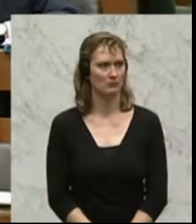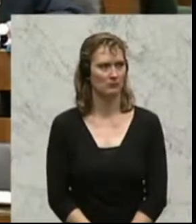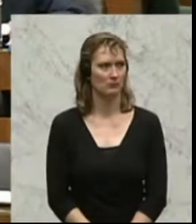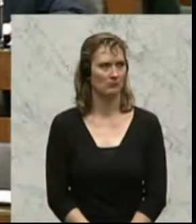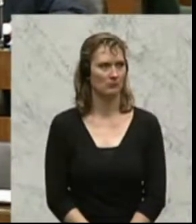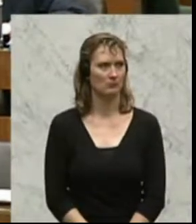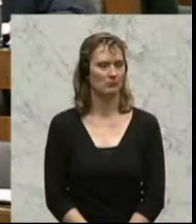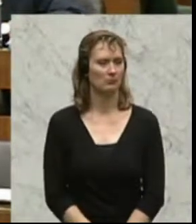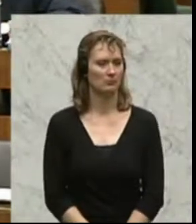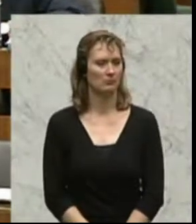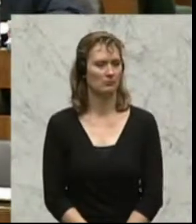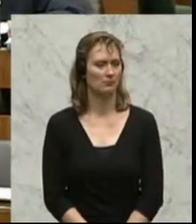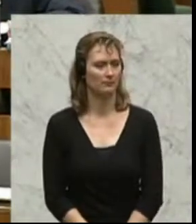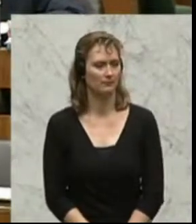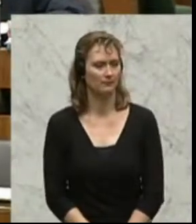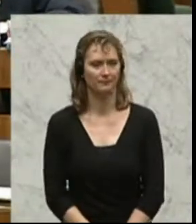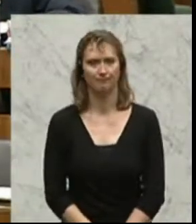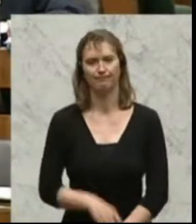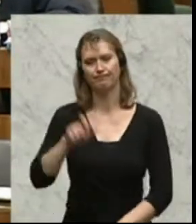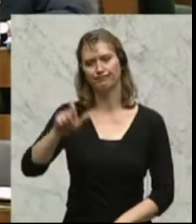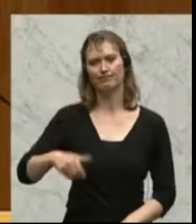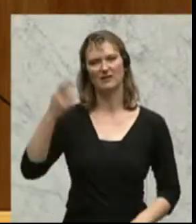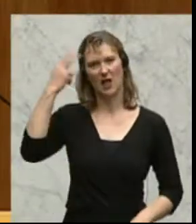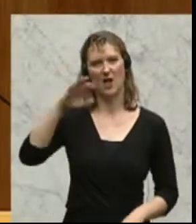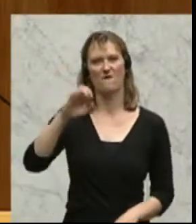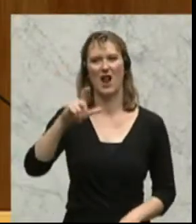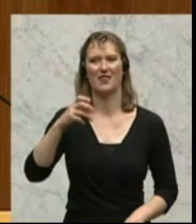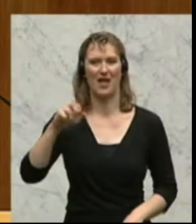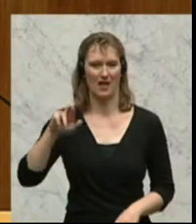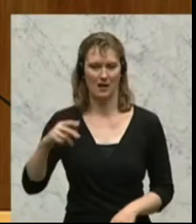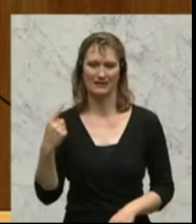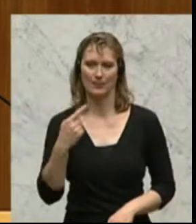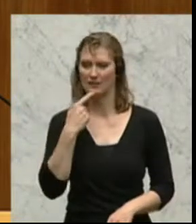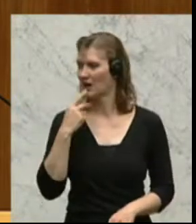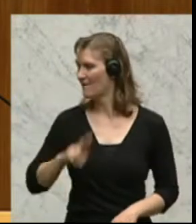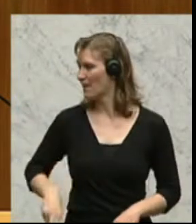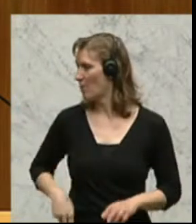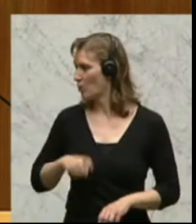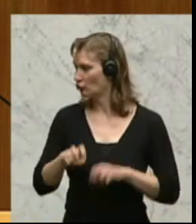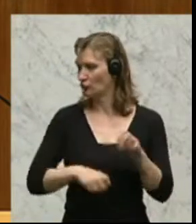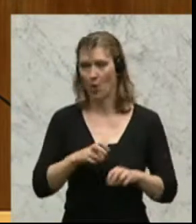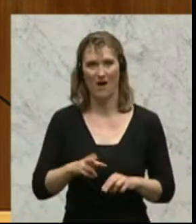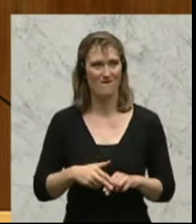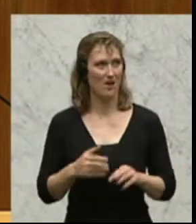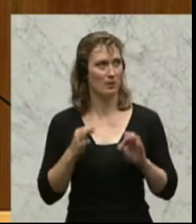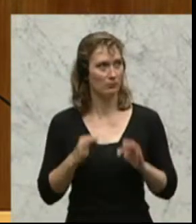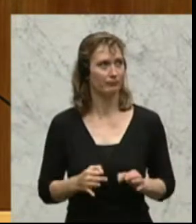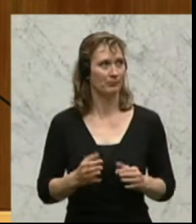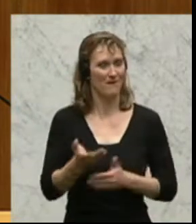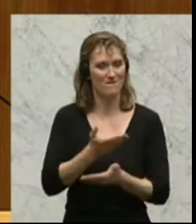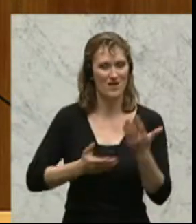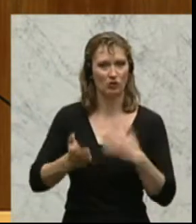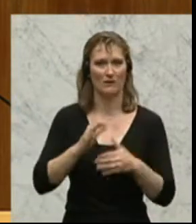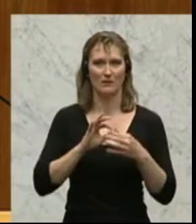Bernhard Felderer hat ganz klar gesagt, die Vermögenssteuer, wenn sie nicht total die Wirtschaft zusammenhauen